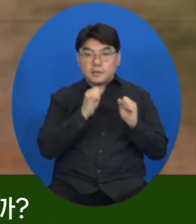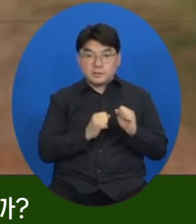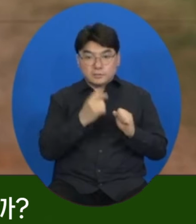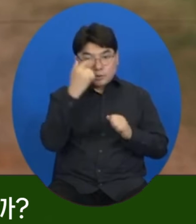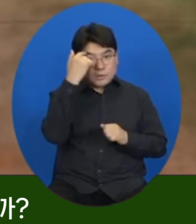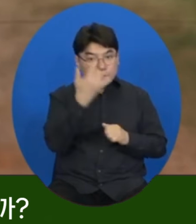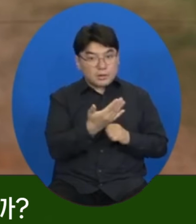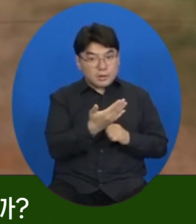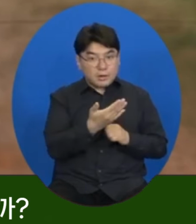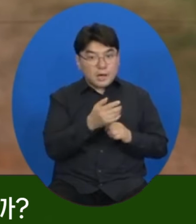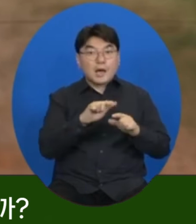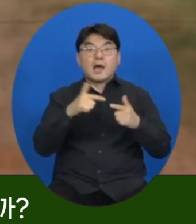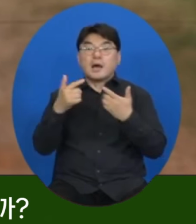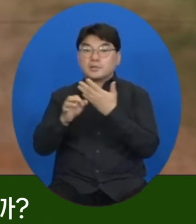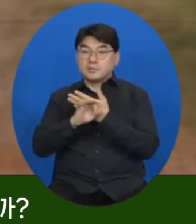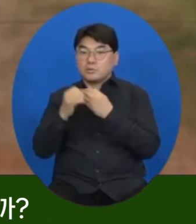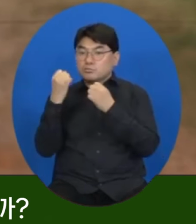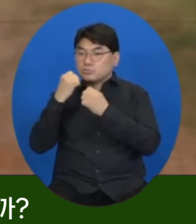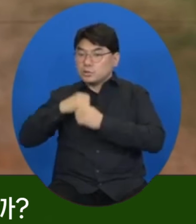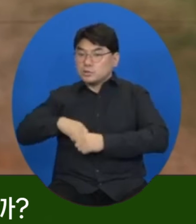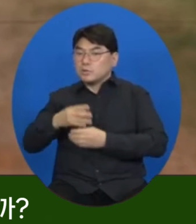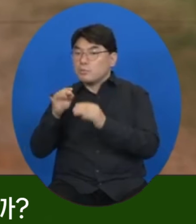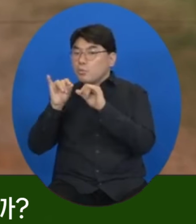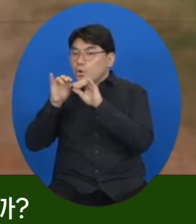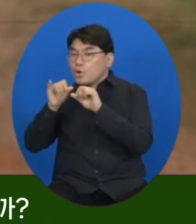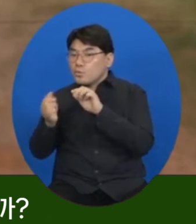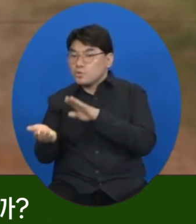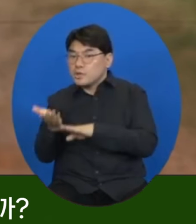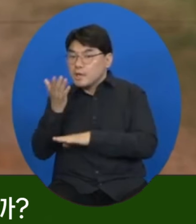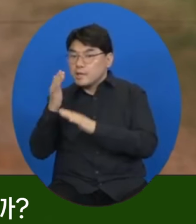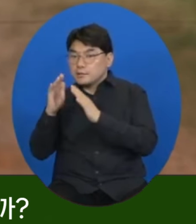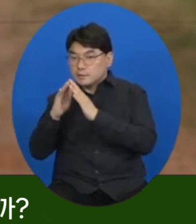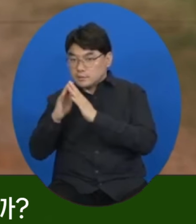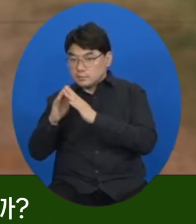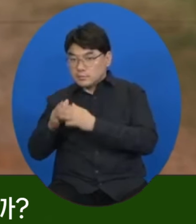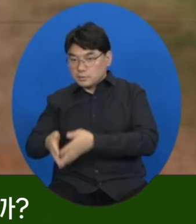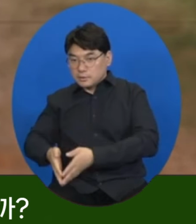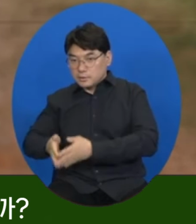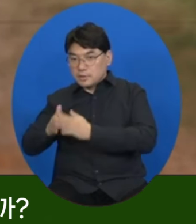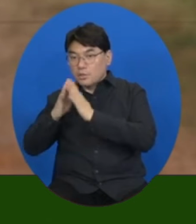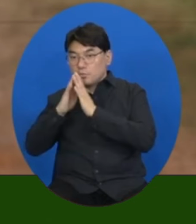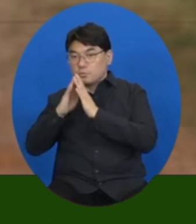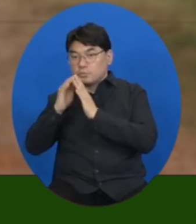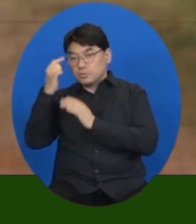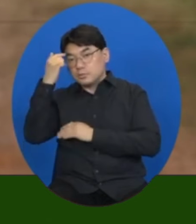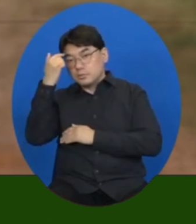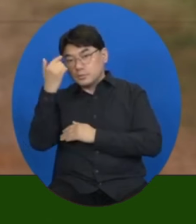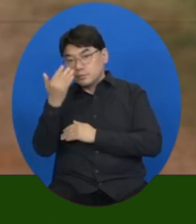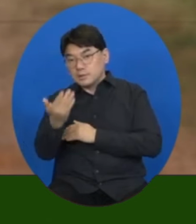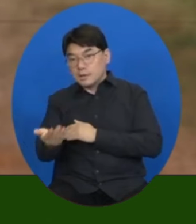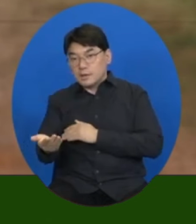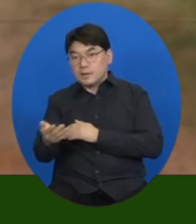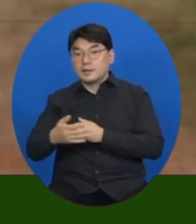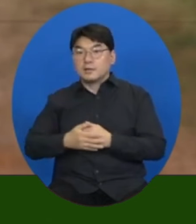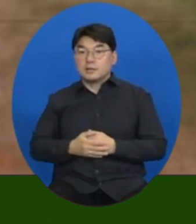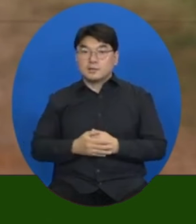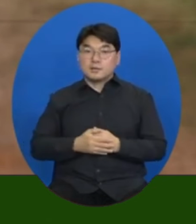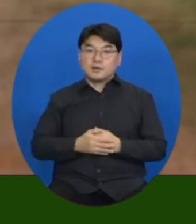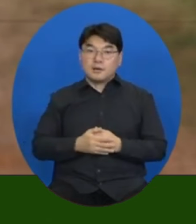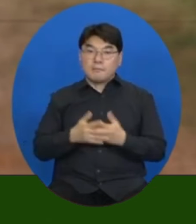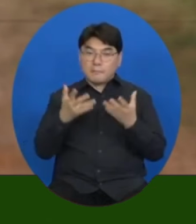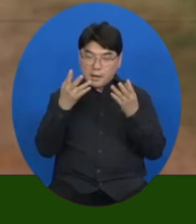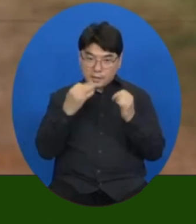무너지는 모래 위에 세어진 인생을 집을 세고 계십니까 지금이 많은